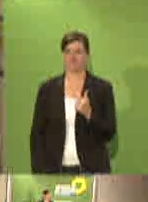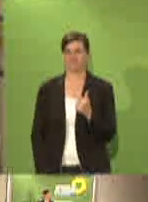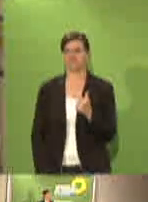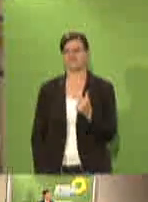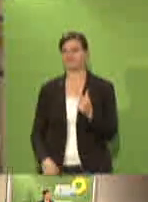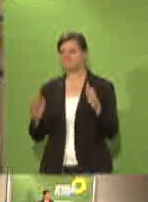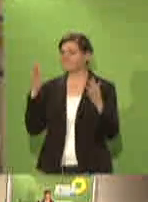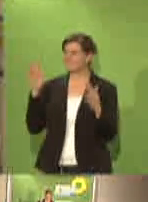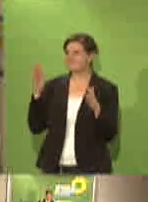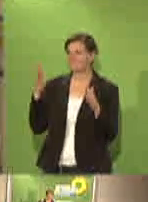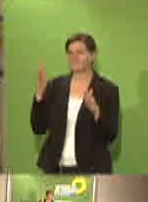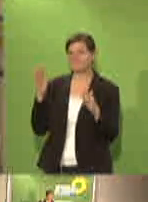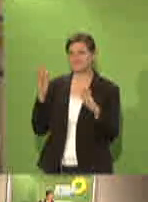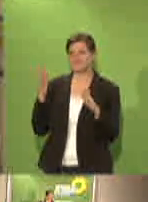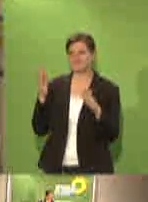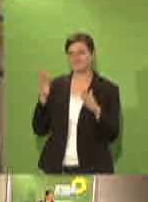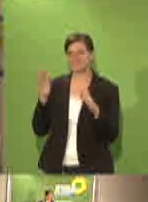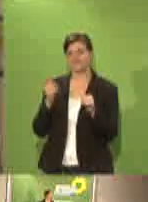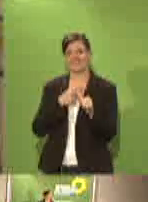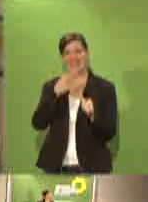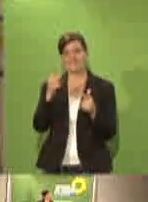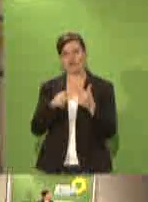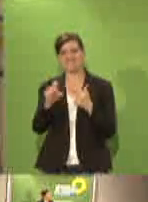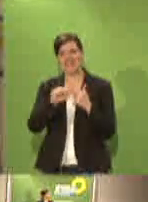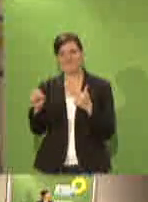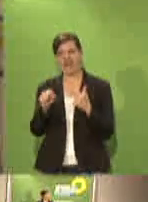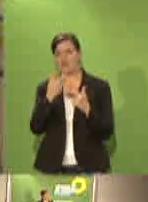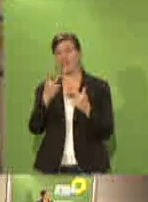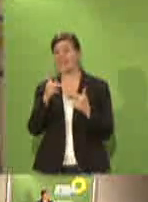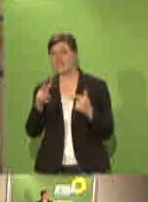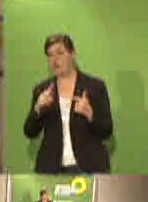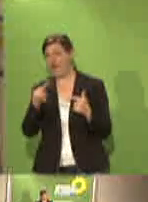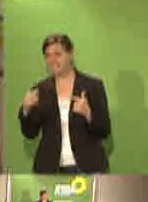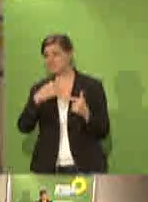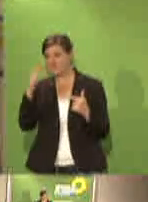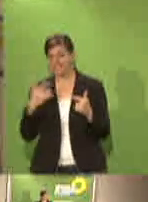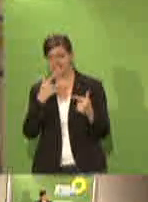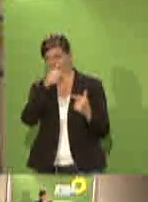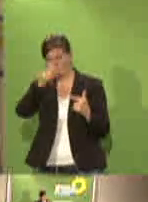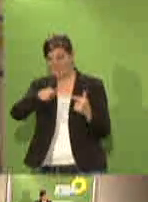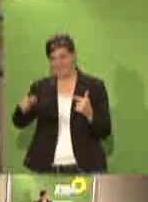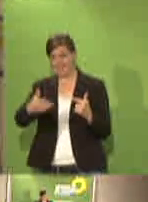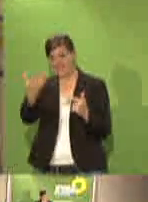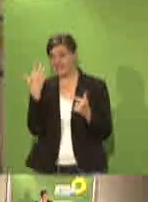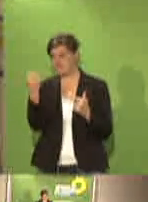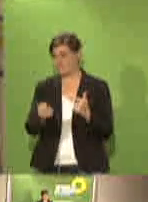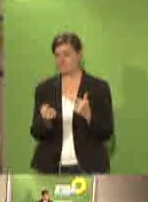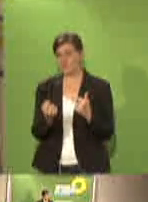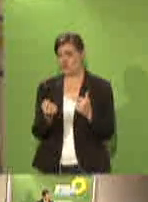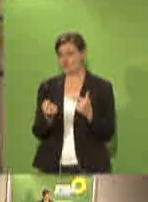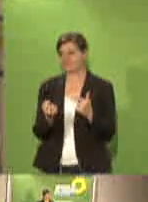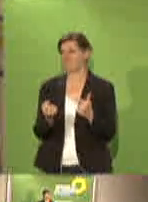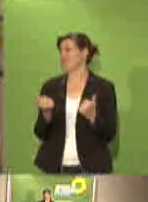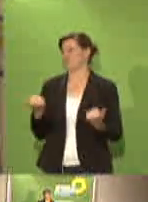Gibt es Leute aus Gangelt oder Selfkant oder aus dem KV Heinsberg, die kommen können? Und da kommt jemand super.